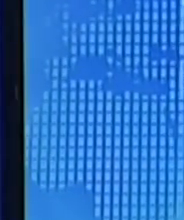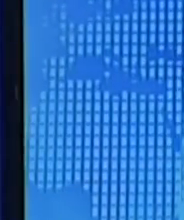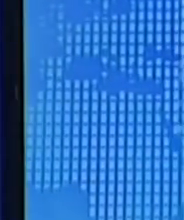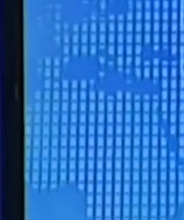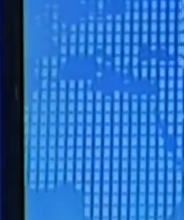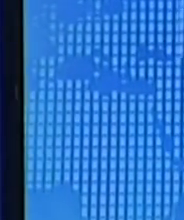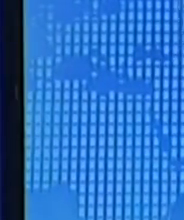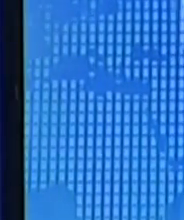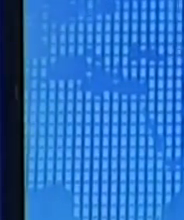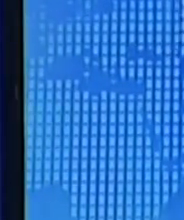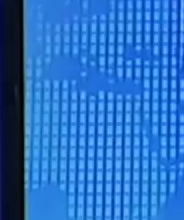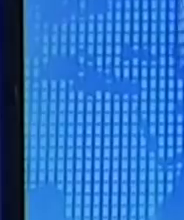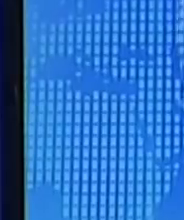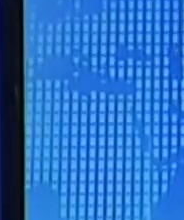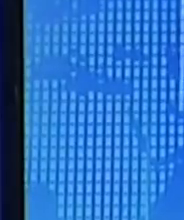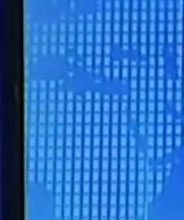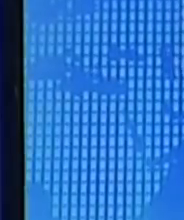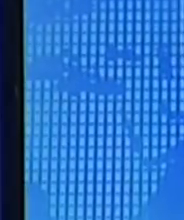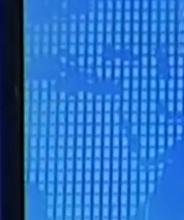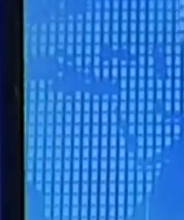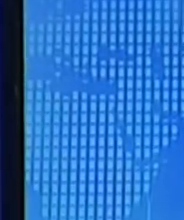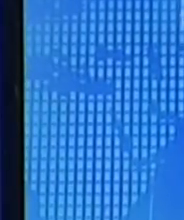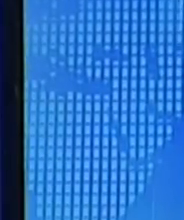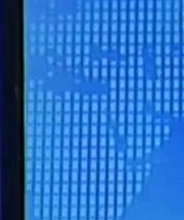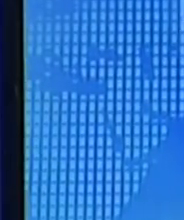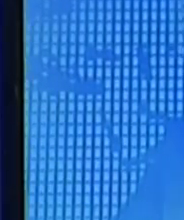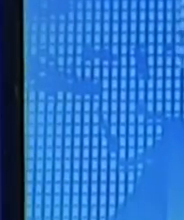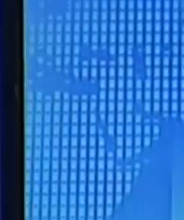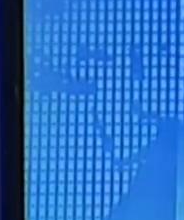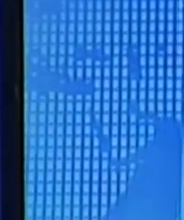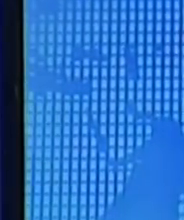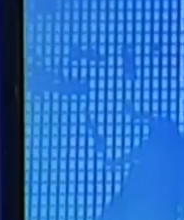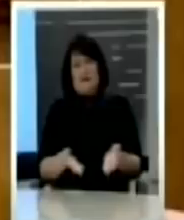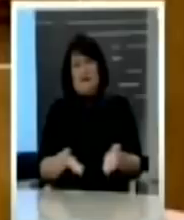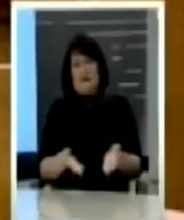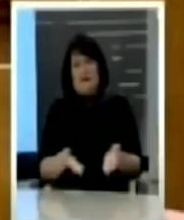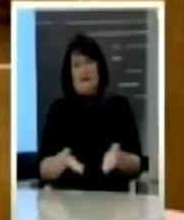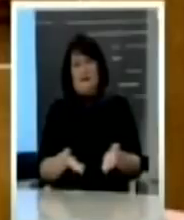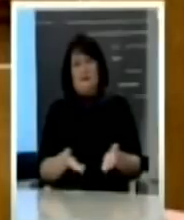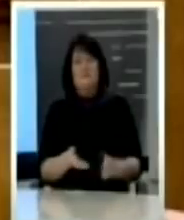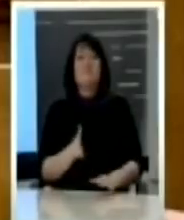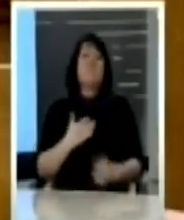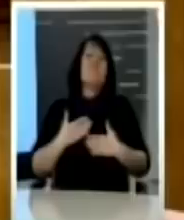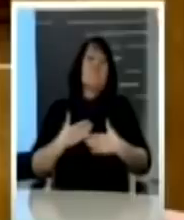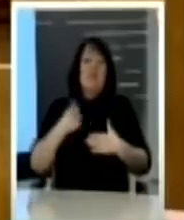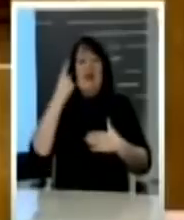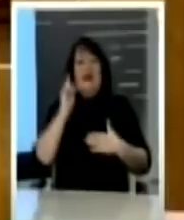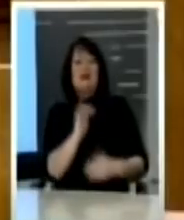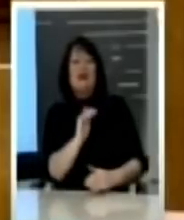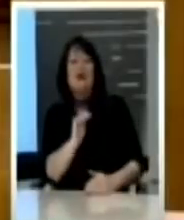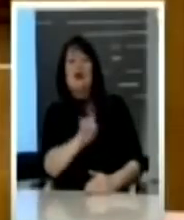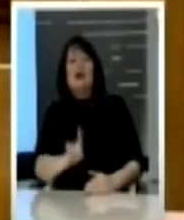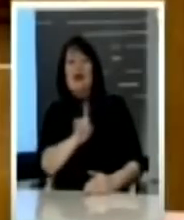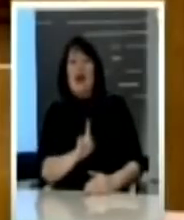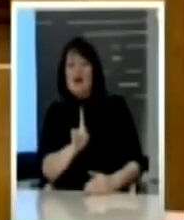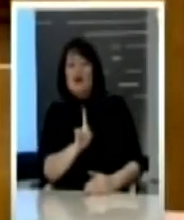τι είπε ο κύριος Τσίπρας, ο κύριος Μητσοτάκης. Για πάμε παρακαλώ πολύ έτσι. Δεν ξέρω κύριε Μητσοτάκη αν